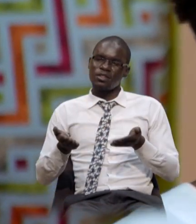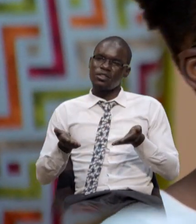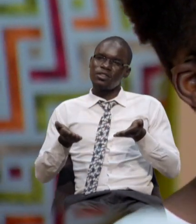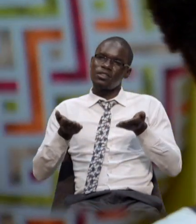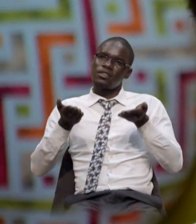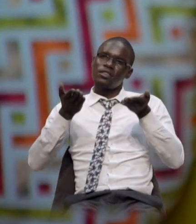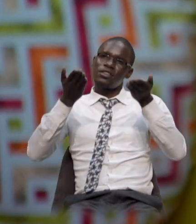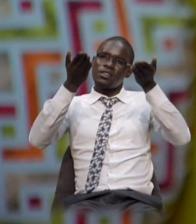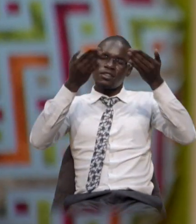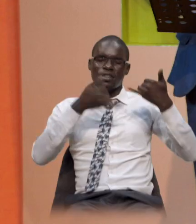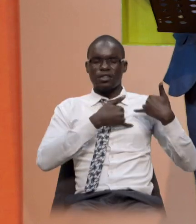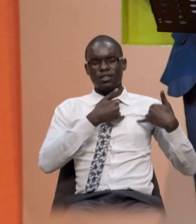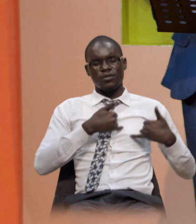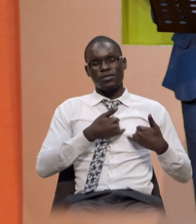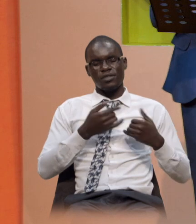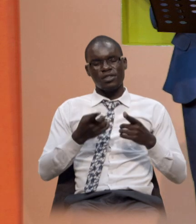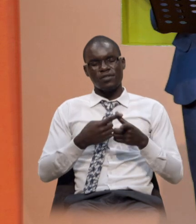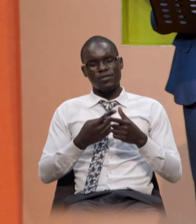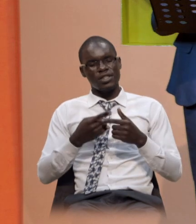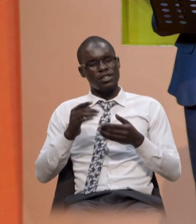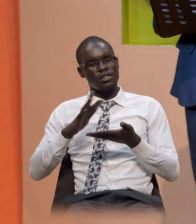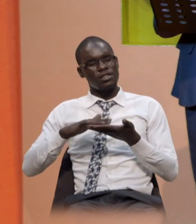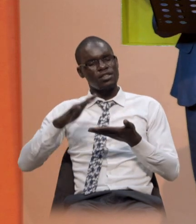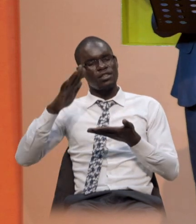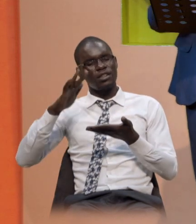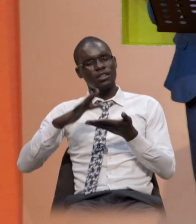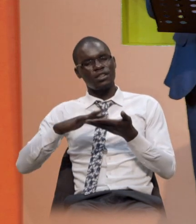Inueni mioyo nanyi sifuni.